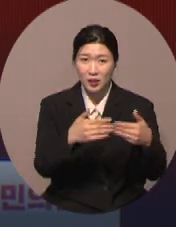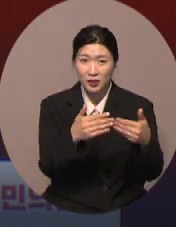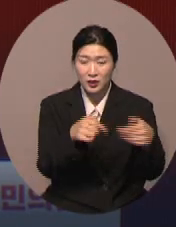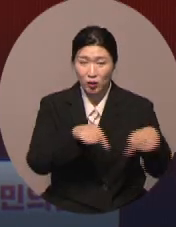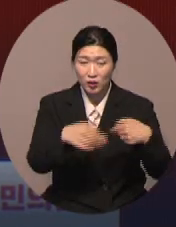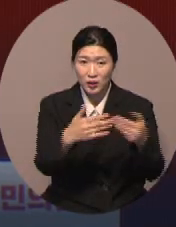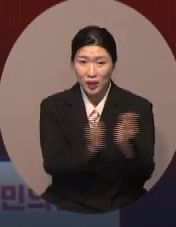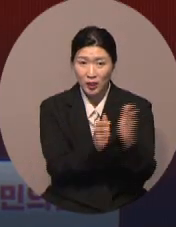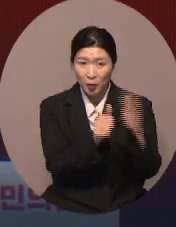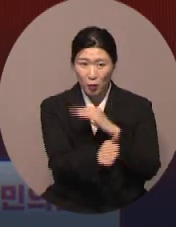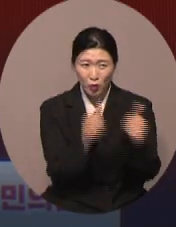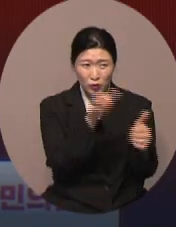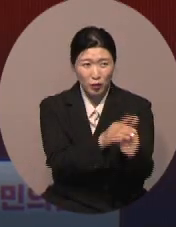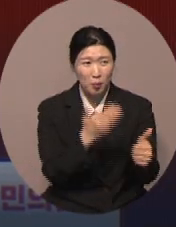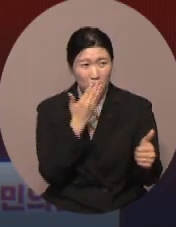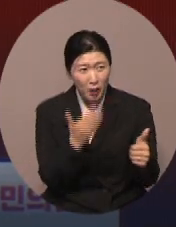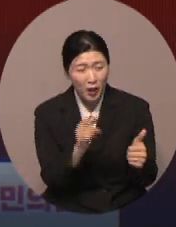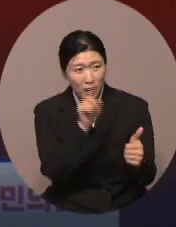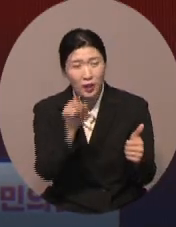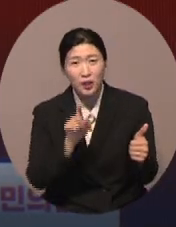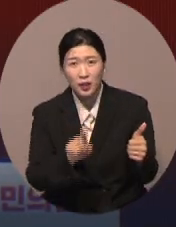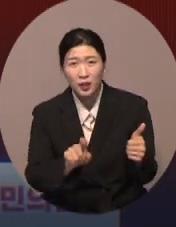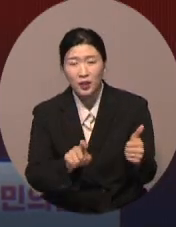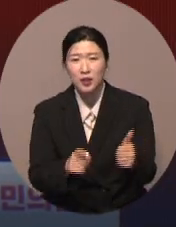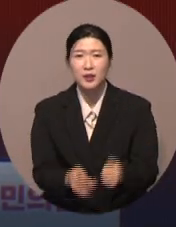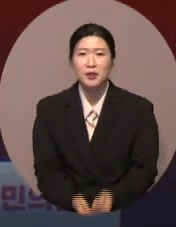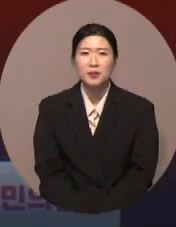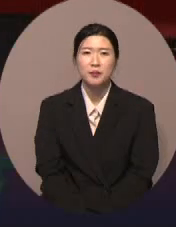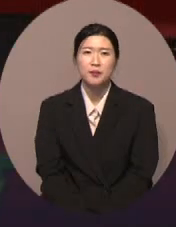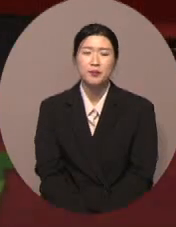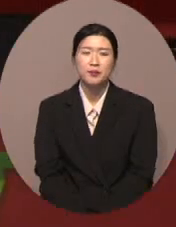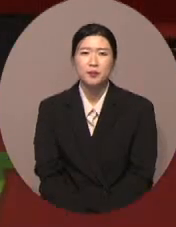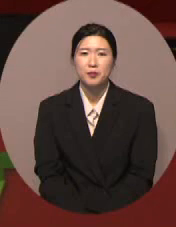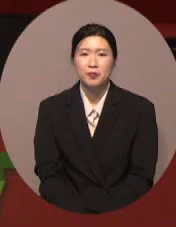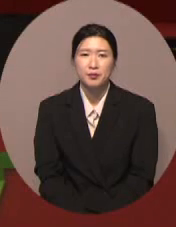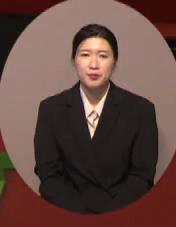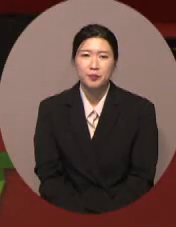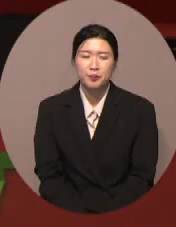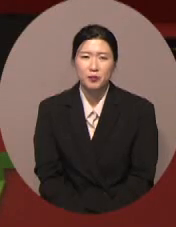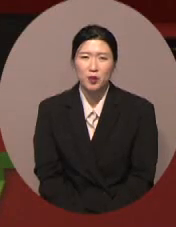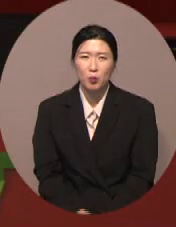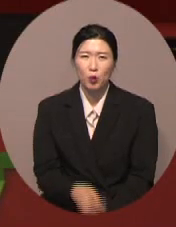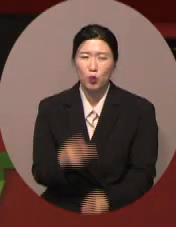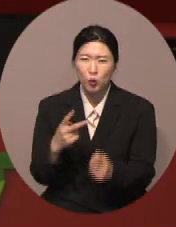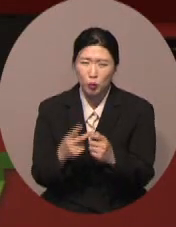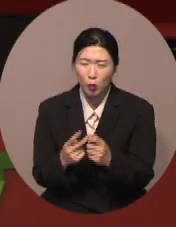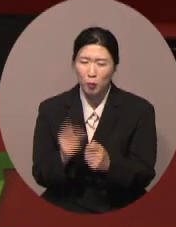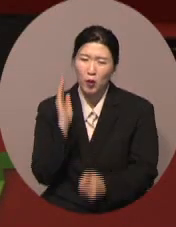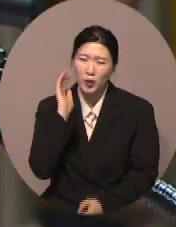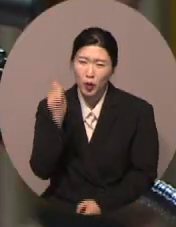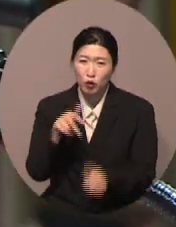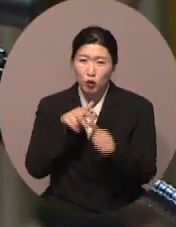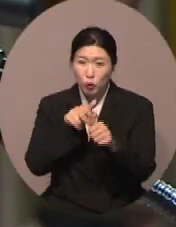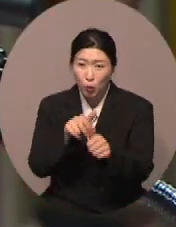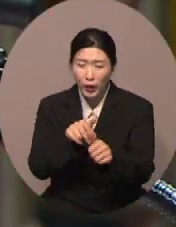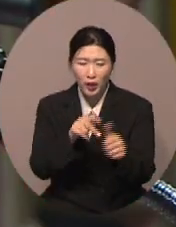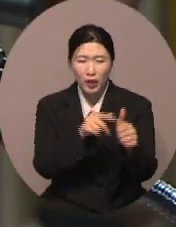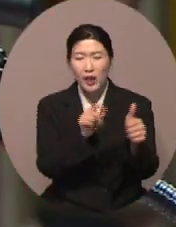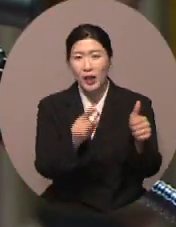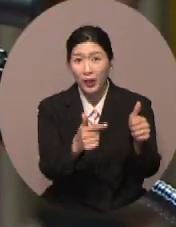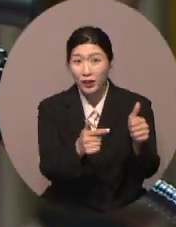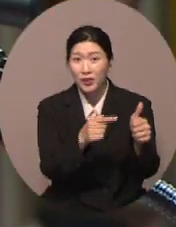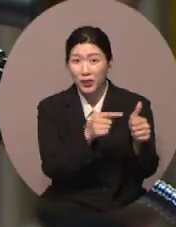당대표직 수행이 불가능하지는 않을까요? 차기 대권 후보로 거론되는 한 후보를